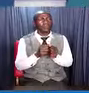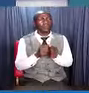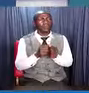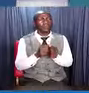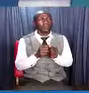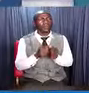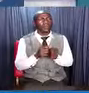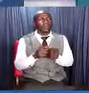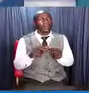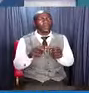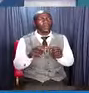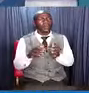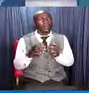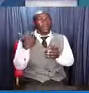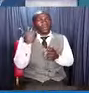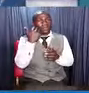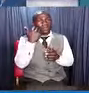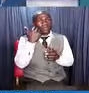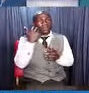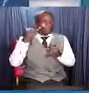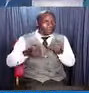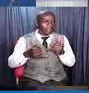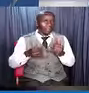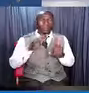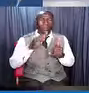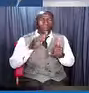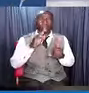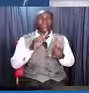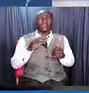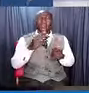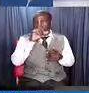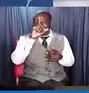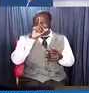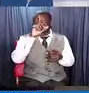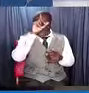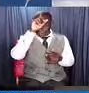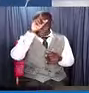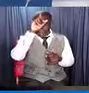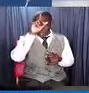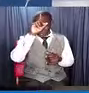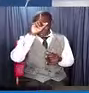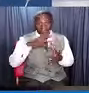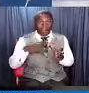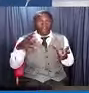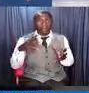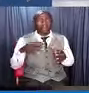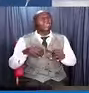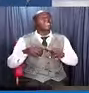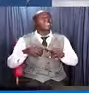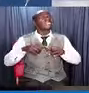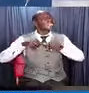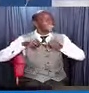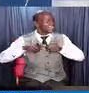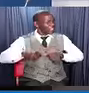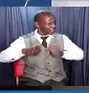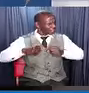Hali yake ya mwisho mtu huyu Biblia inasema and the last part of this itakuwa mbovu hata kuliko ile ya kwanza. Will even be worse than maana wakija wanakitamizi zingi. Because